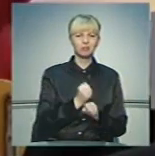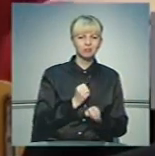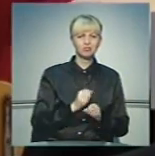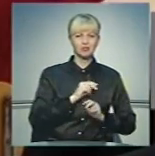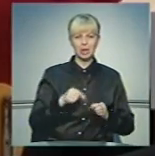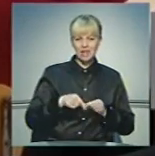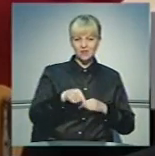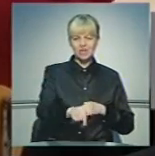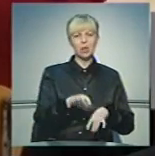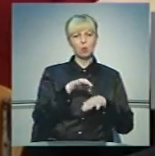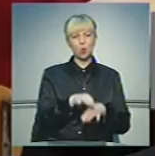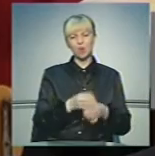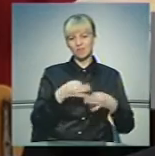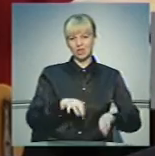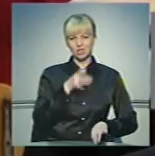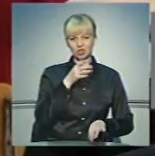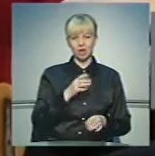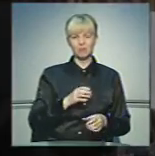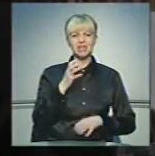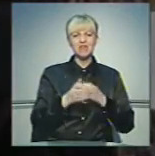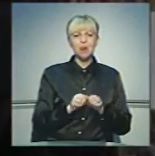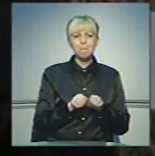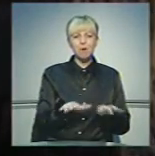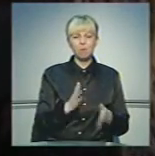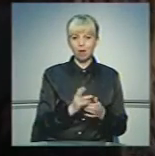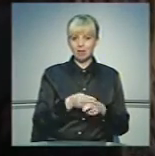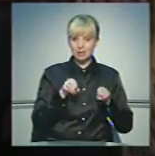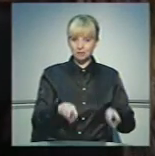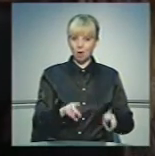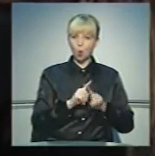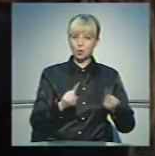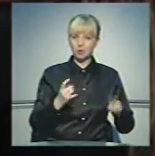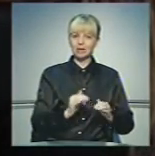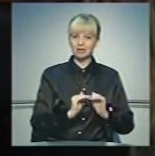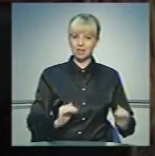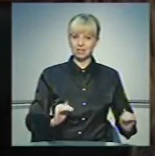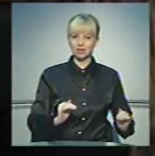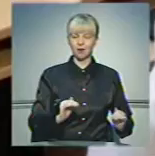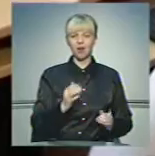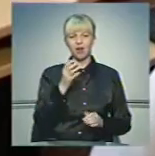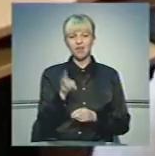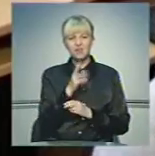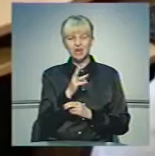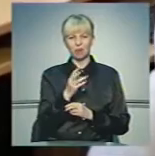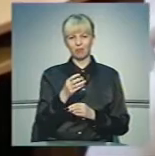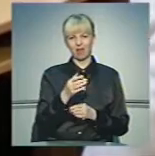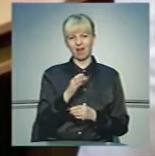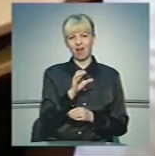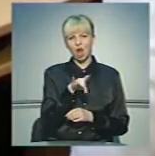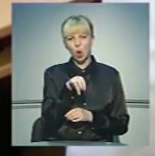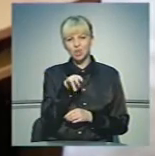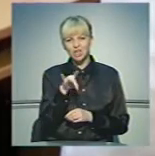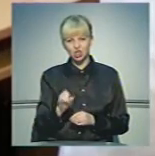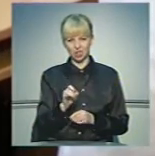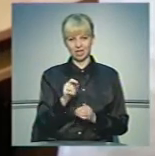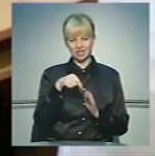спілкуємось на відстані, проводимо вільний час. Але світова павутина має небезпеку, особливо для дітей. Відео і фото еротичного змісту, незаконний